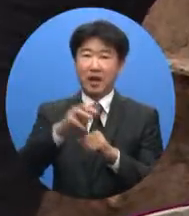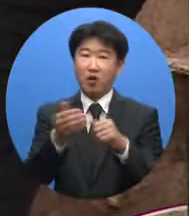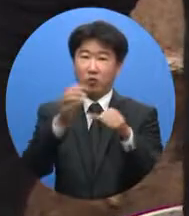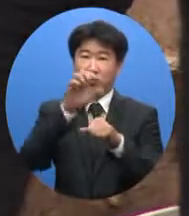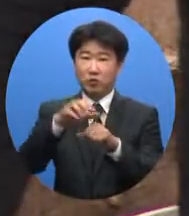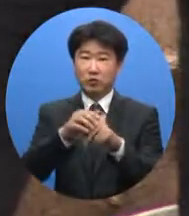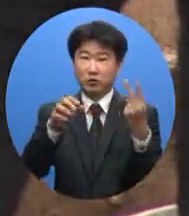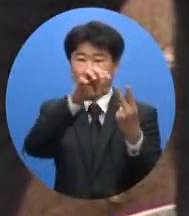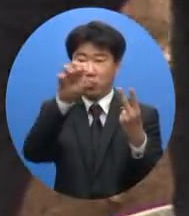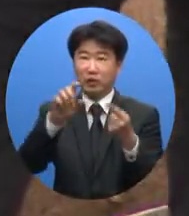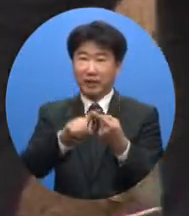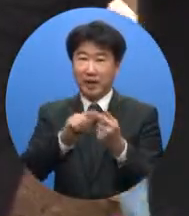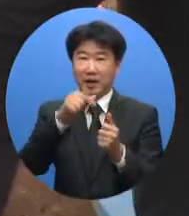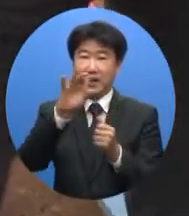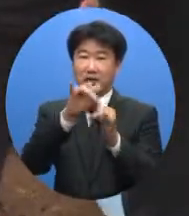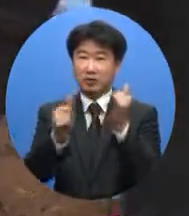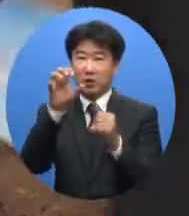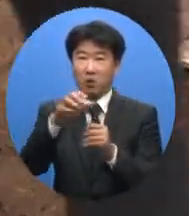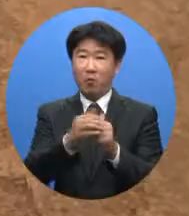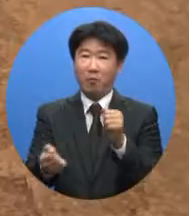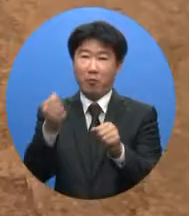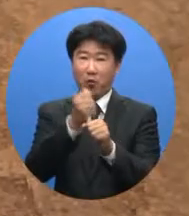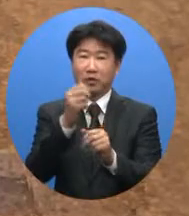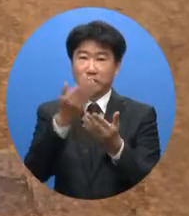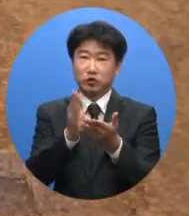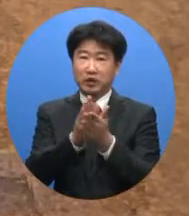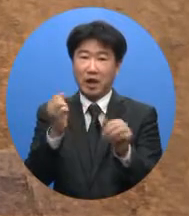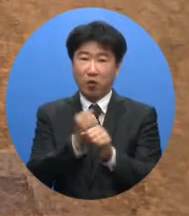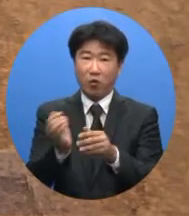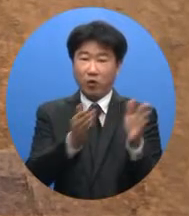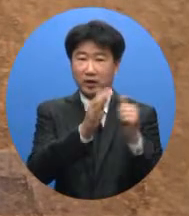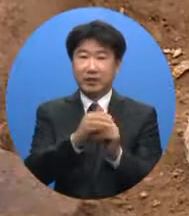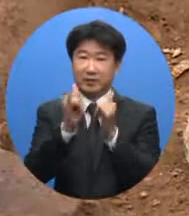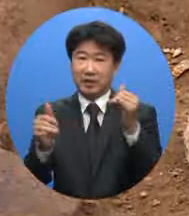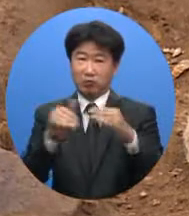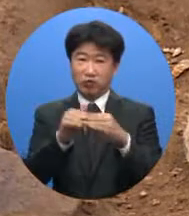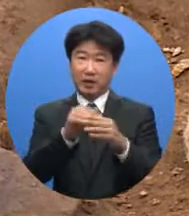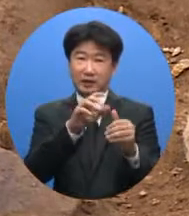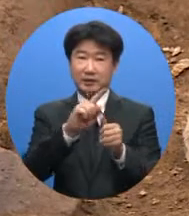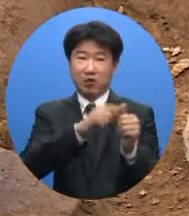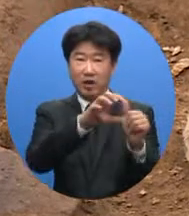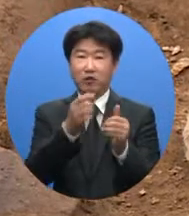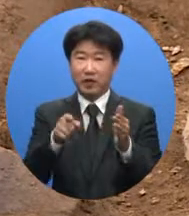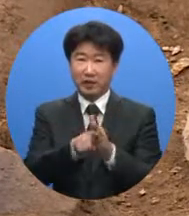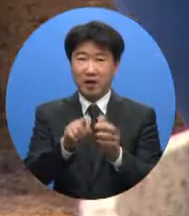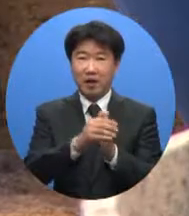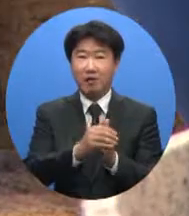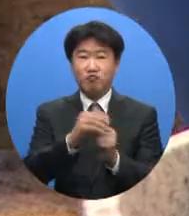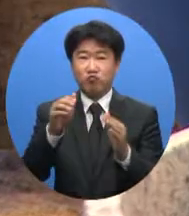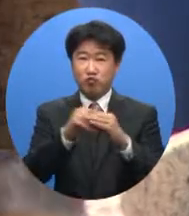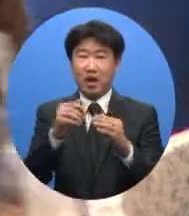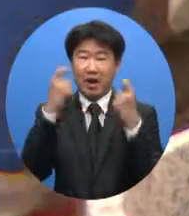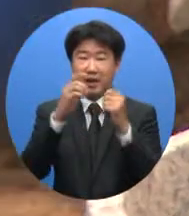합천을 대표하는 가야 유적을 복원 정비해 가야의 흔적을 되살리는 한편 역사 문화자원으로 활용해